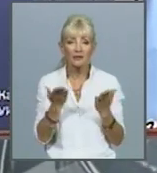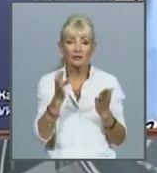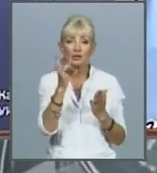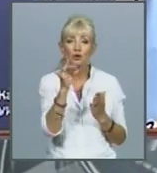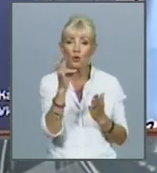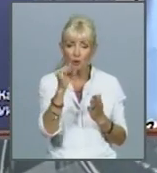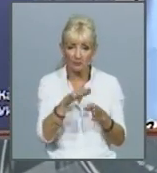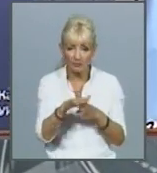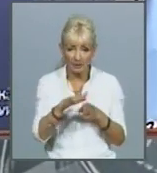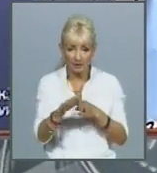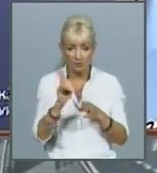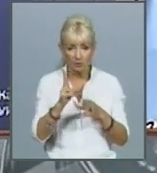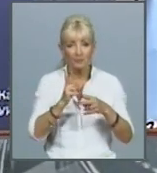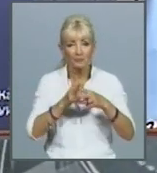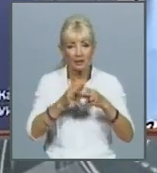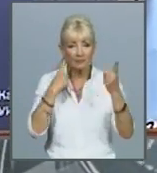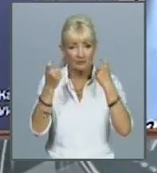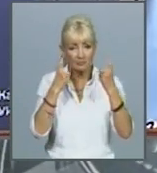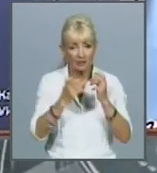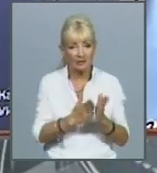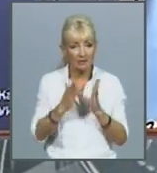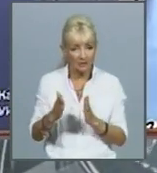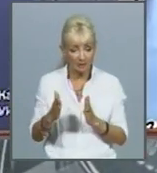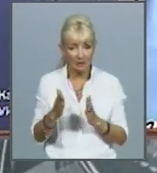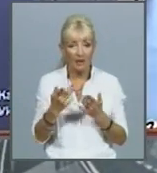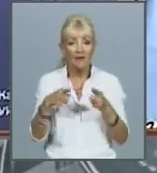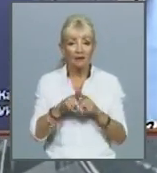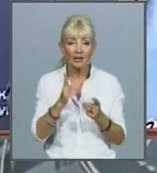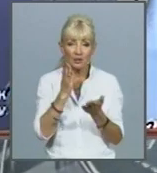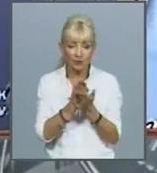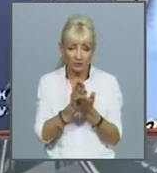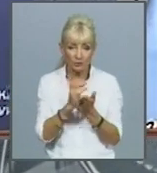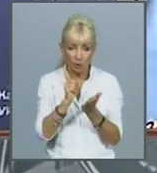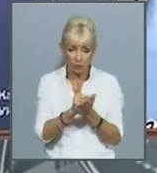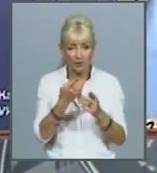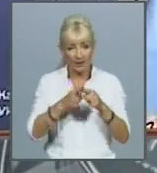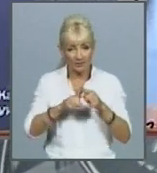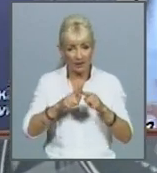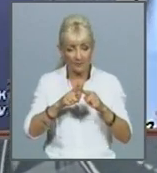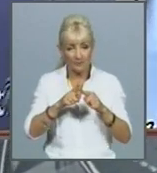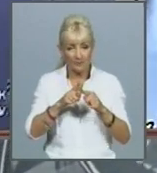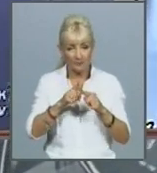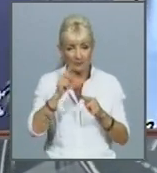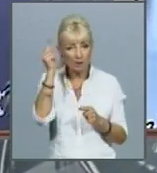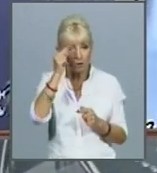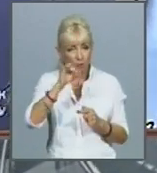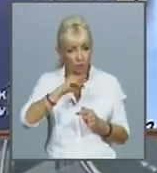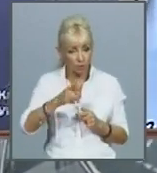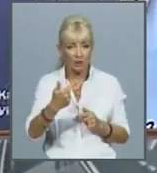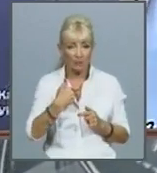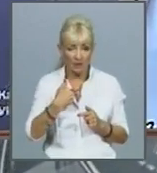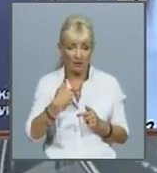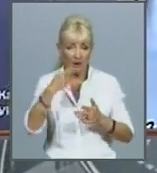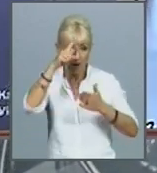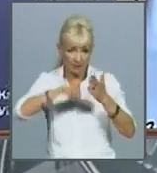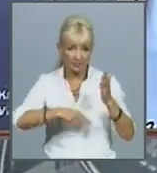на те, що медичні інформаційні системи зі свого боку так само мають розробити цей функціонал, ми оптимістично заявляємо, що